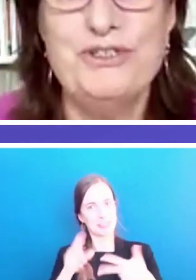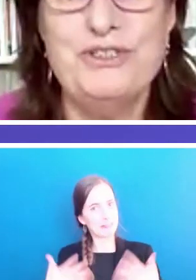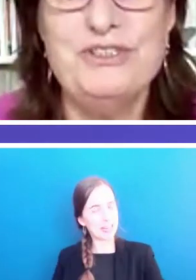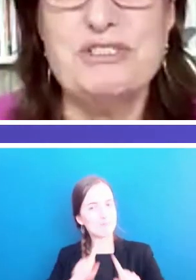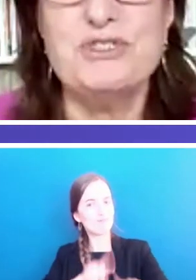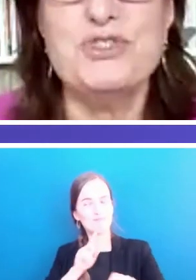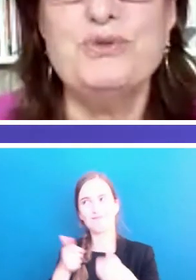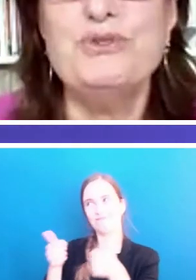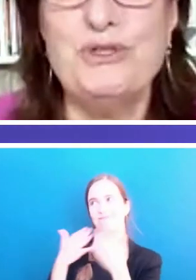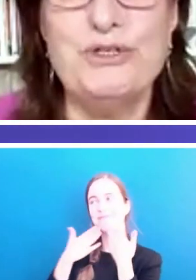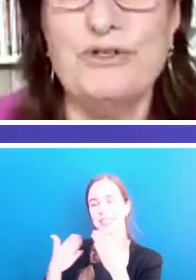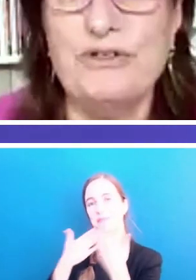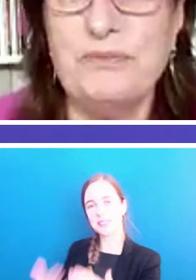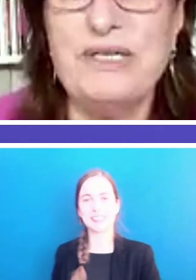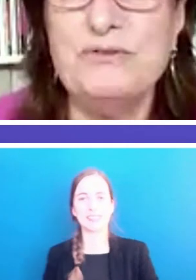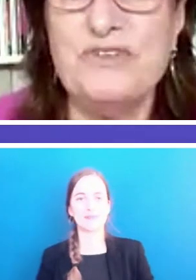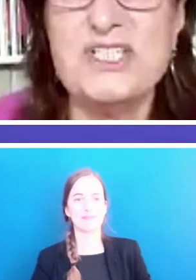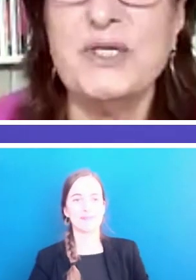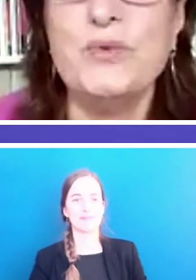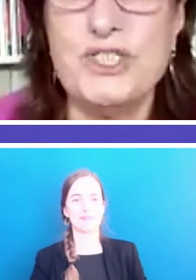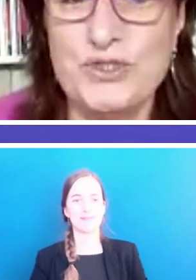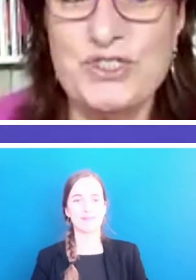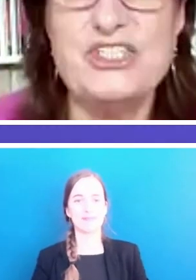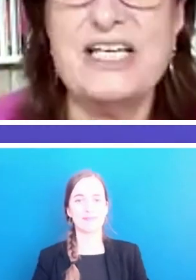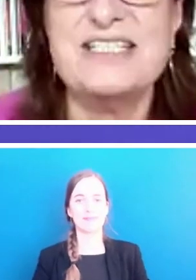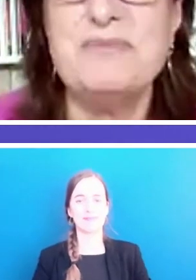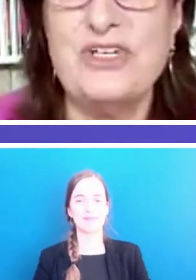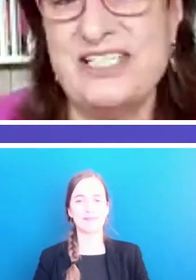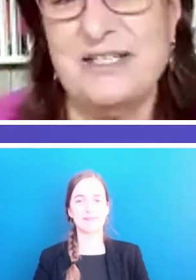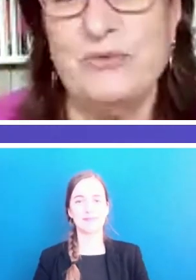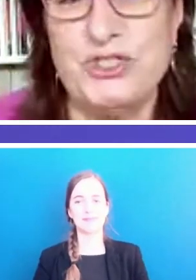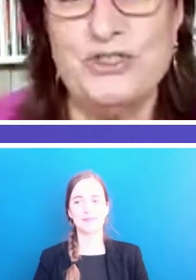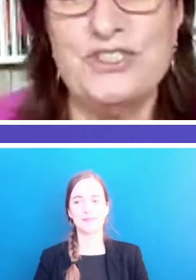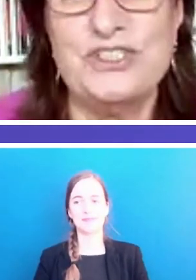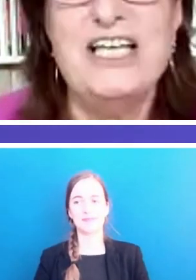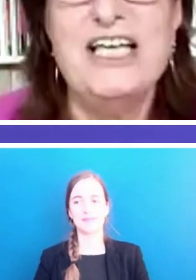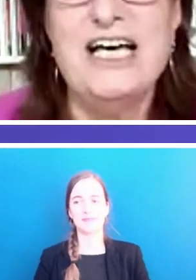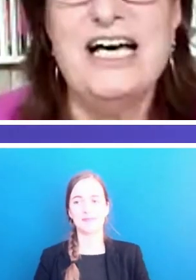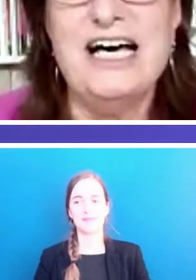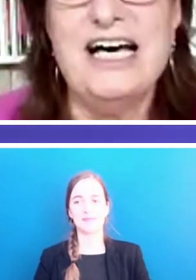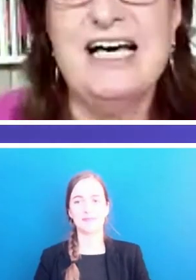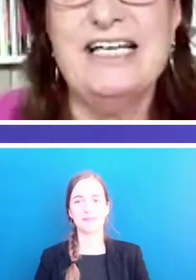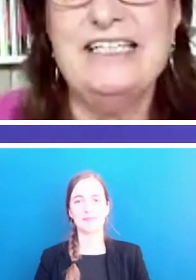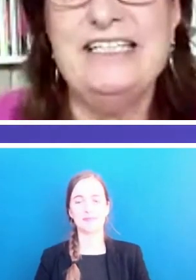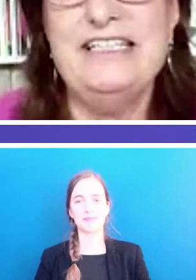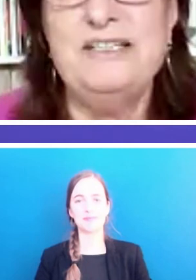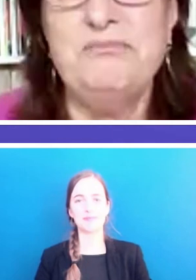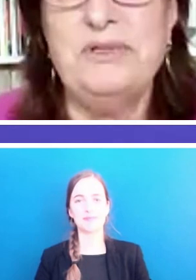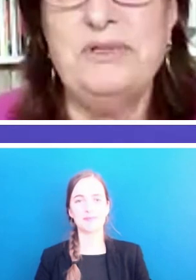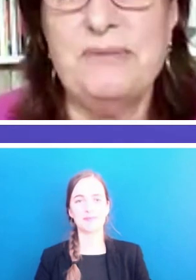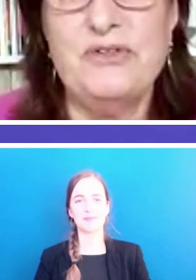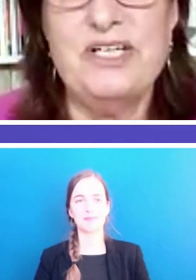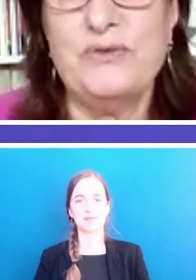أطلب من جوفانا كويزي أن تدلي بدلوها وتجيب على هذه الأسئلة الثلاث.